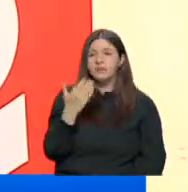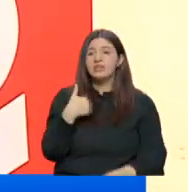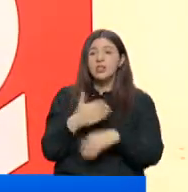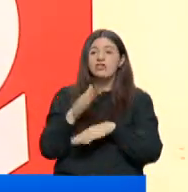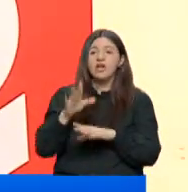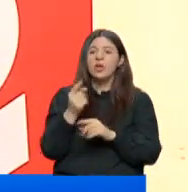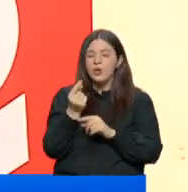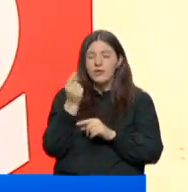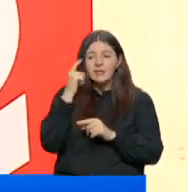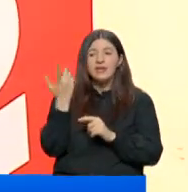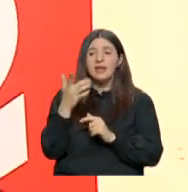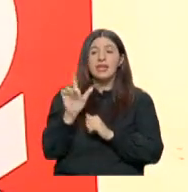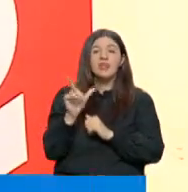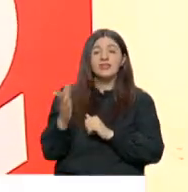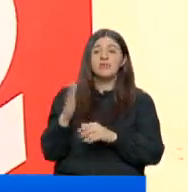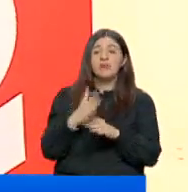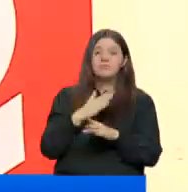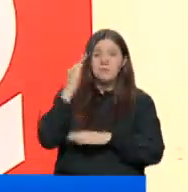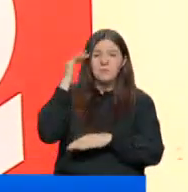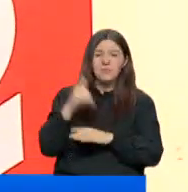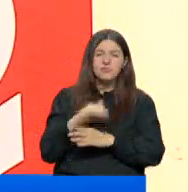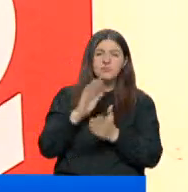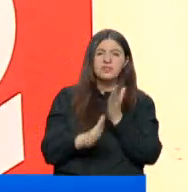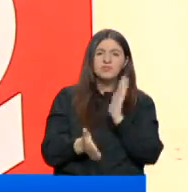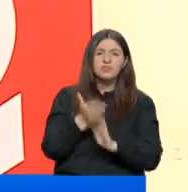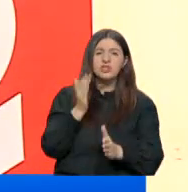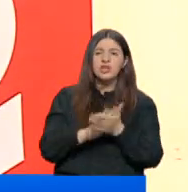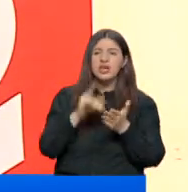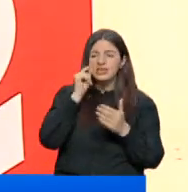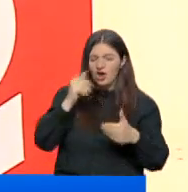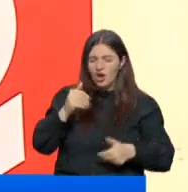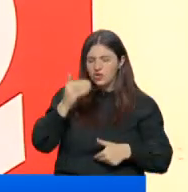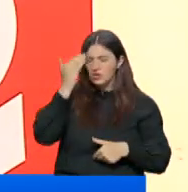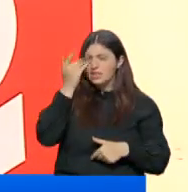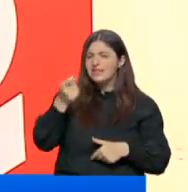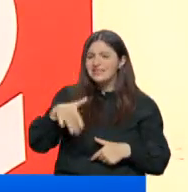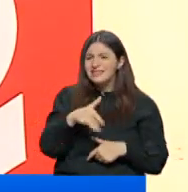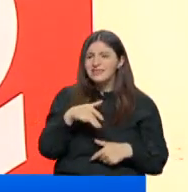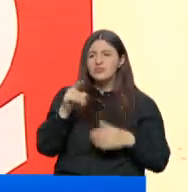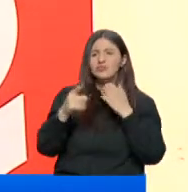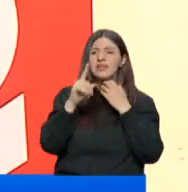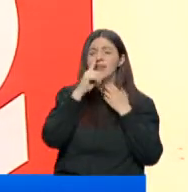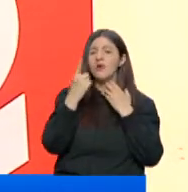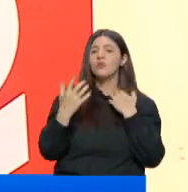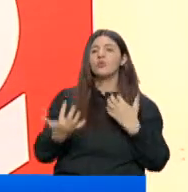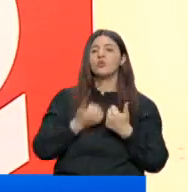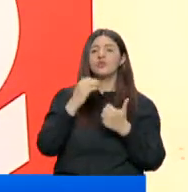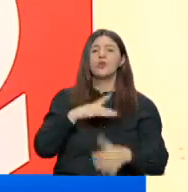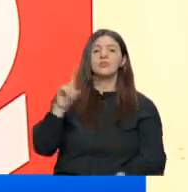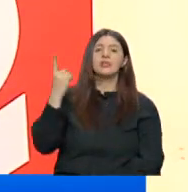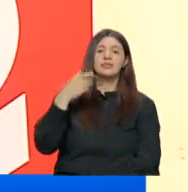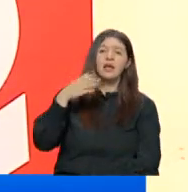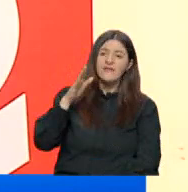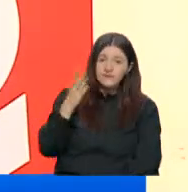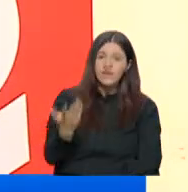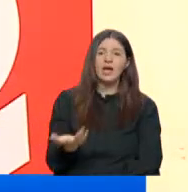yani. İpuçları şu, ihtiyaç, memleket batmış durumda. İnsanlar aç, yoksul, işsiz. Bakın buradan bir tek kurtuluş var. Bu